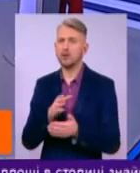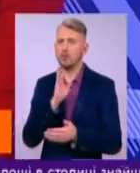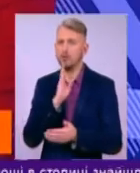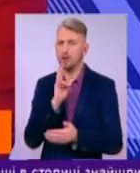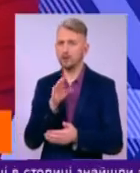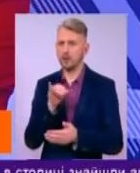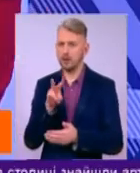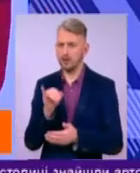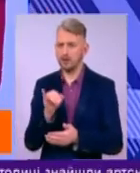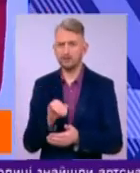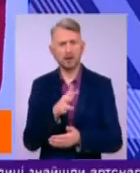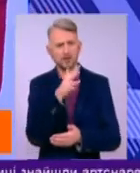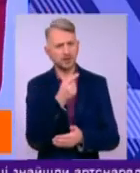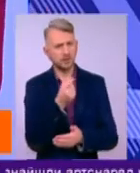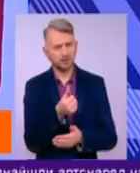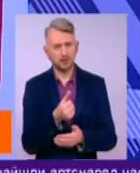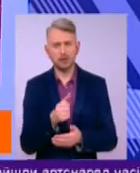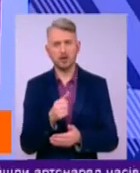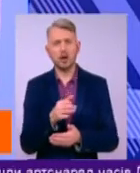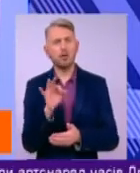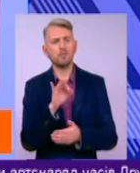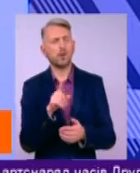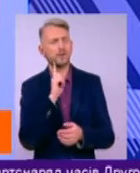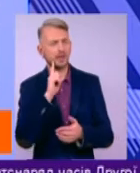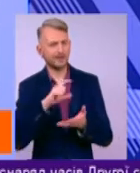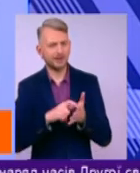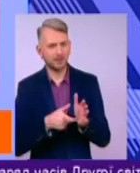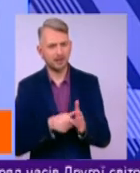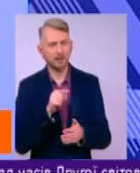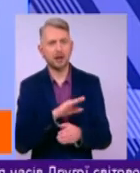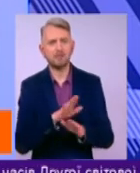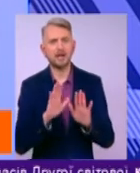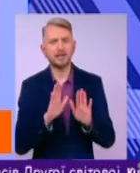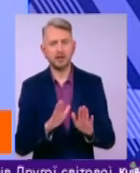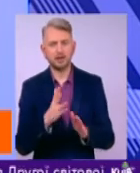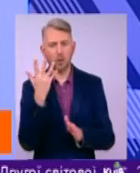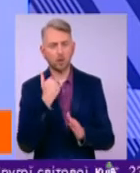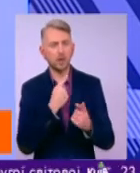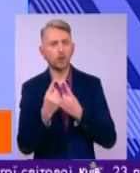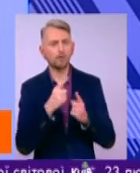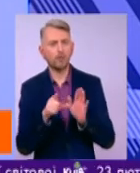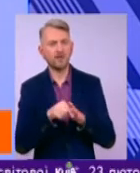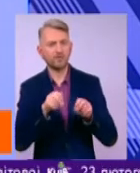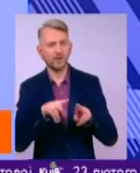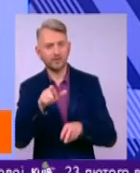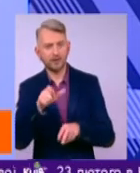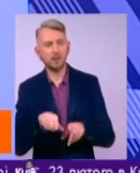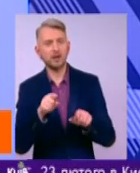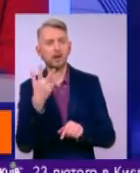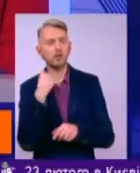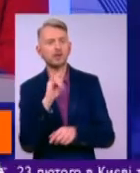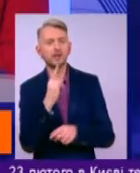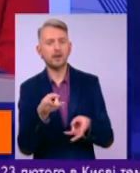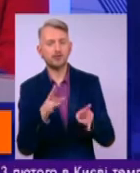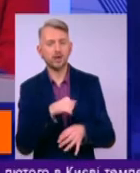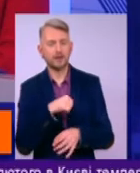Я хочу додати. Час обмежений. Про зелені кімнати. Значить, там не тільки коли розмова з фахівцем, але навіть коли дитина